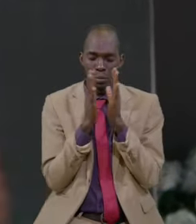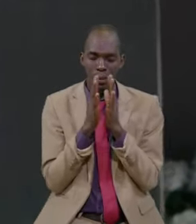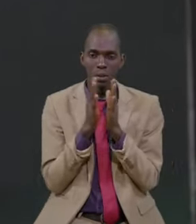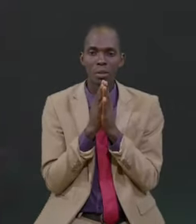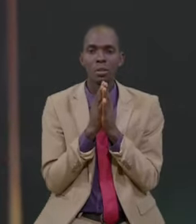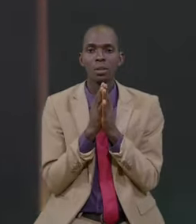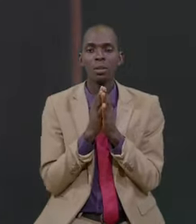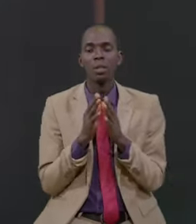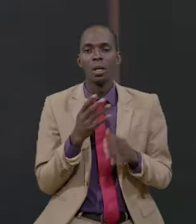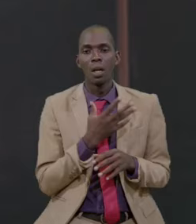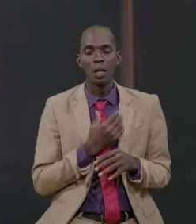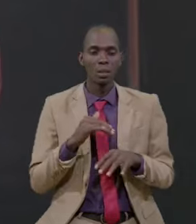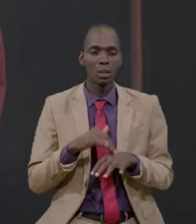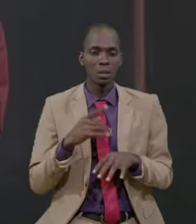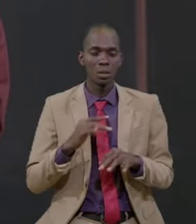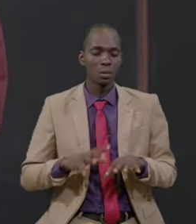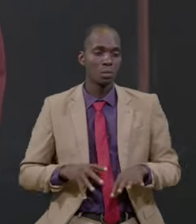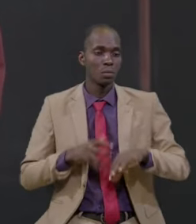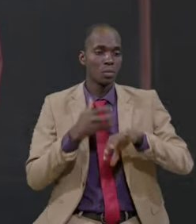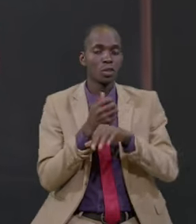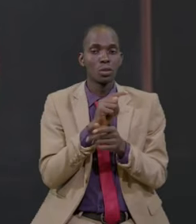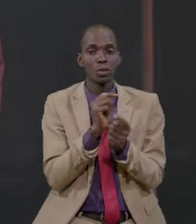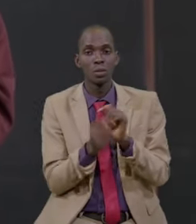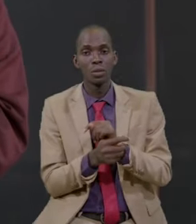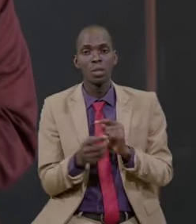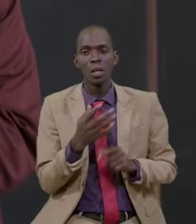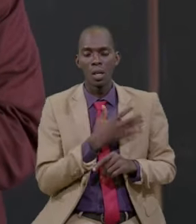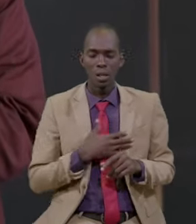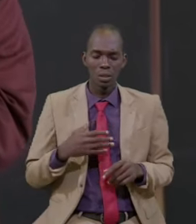sur la montagne, il a trouvé Pierre dormant.